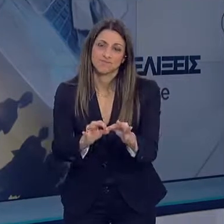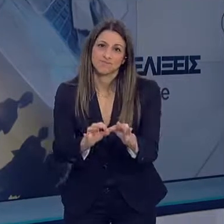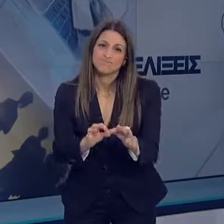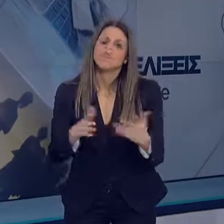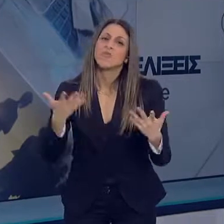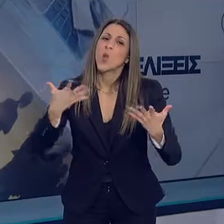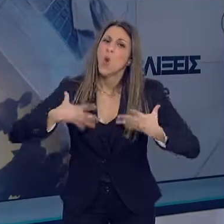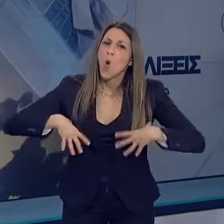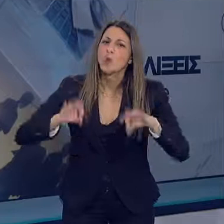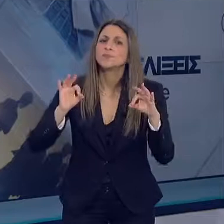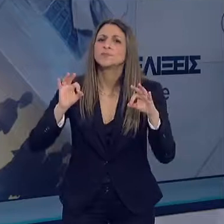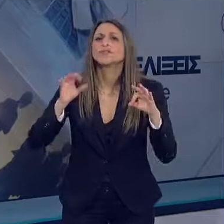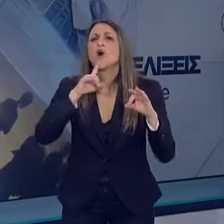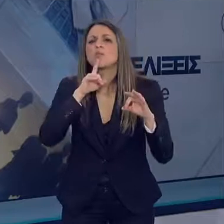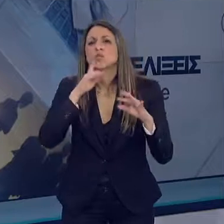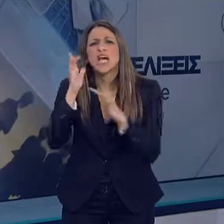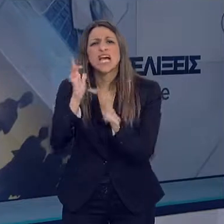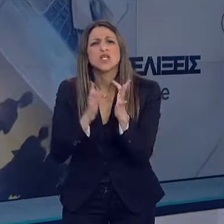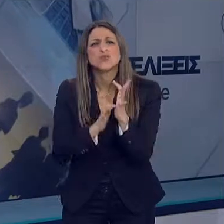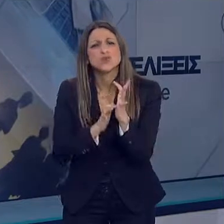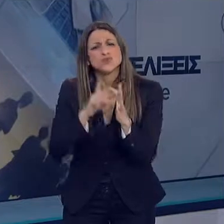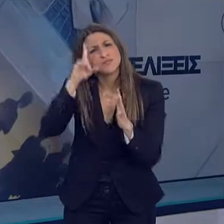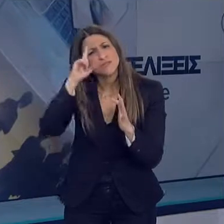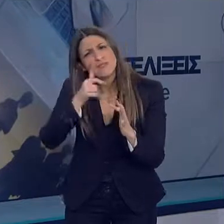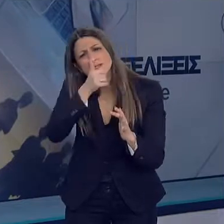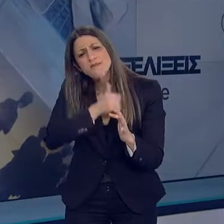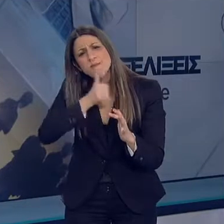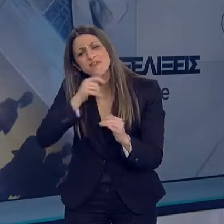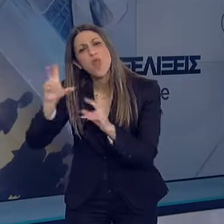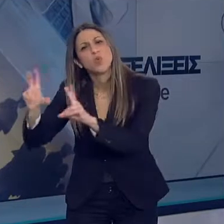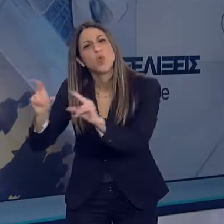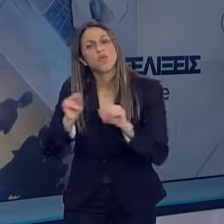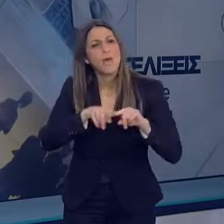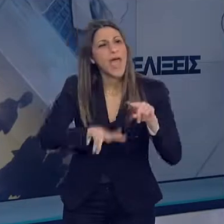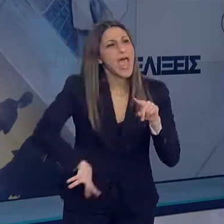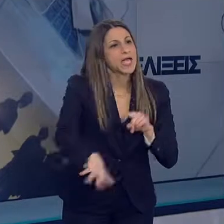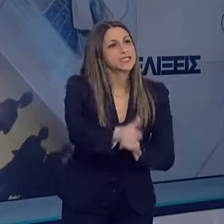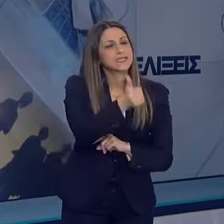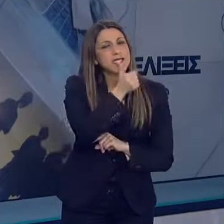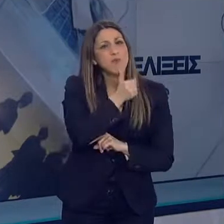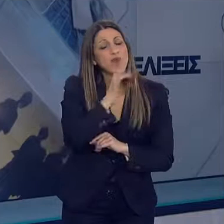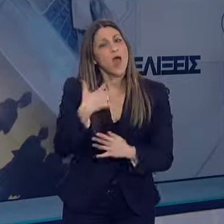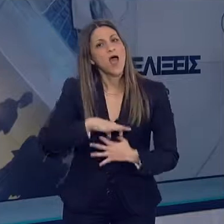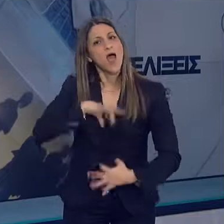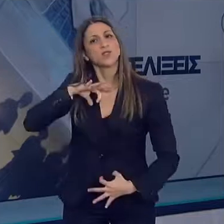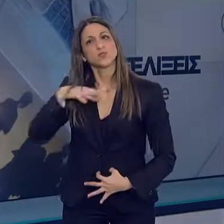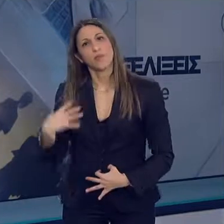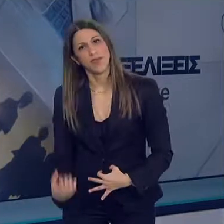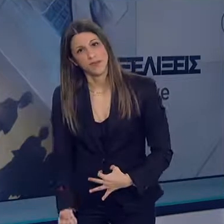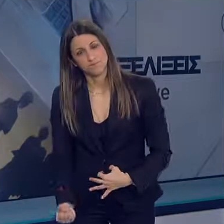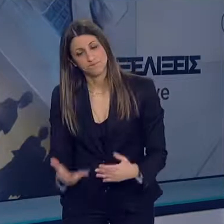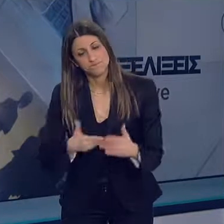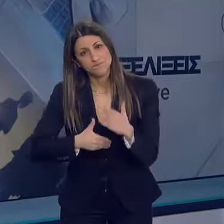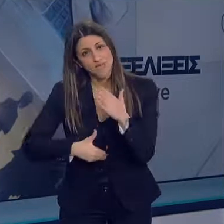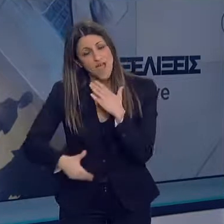μας ανεβαίνουμε όλοι μαζί το δικό μας Γολγοθά, με ξεχωριστή υπομονή, με επιμονή, με αξιοπρέπεια. Και σε αυτή τη δύσκολη,